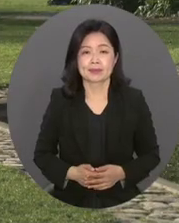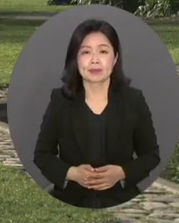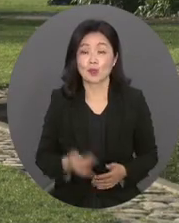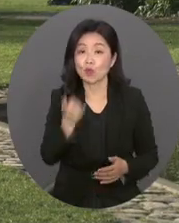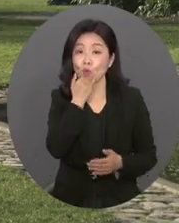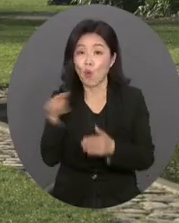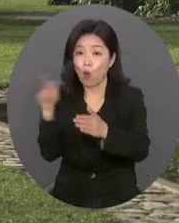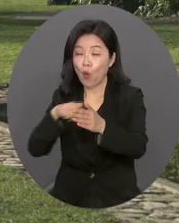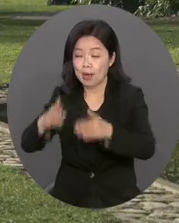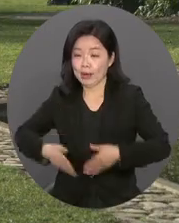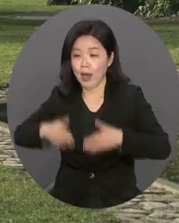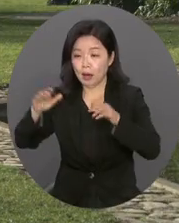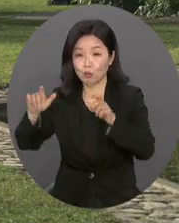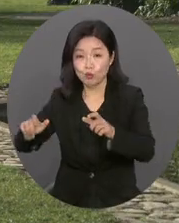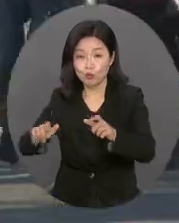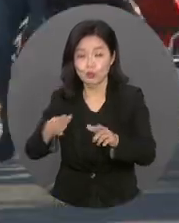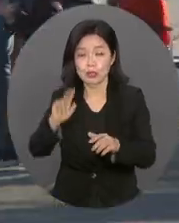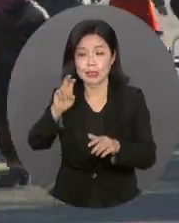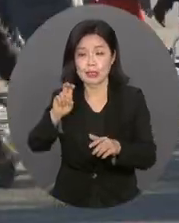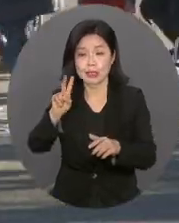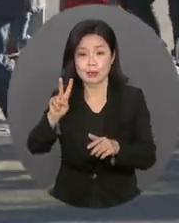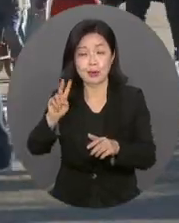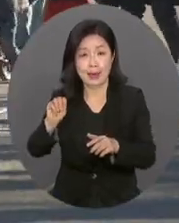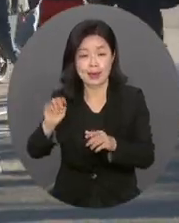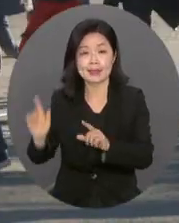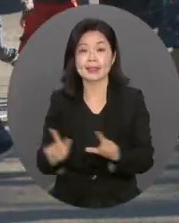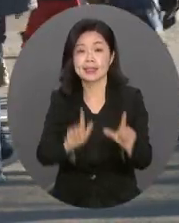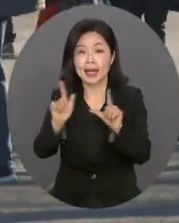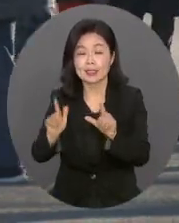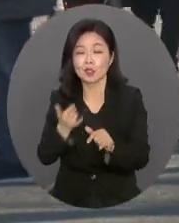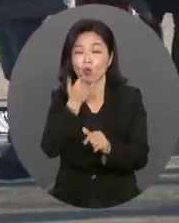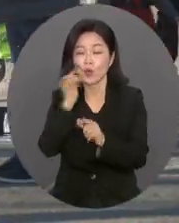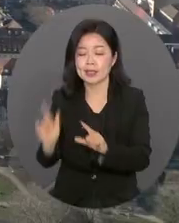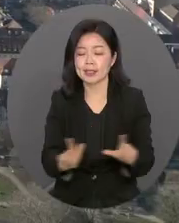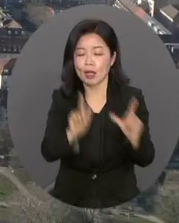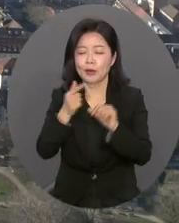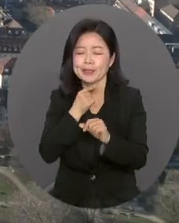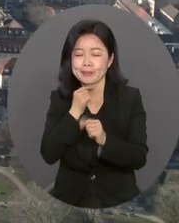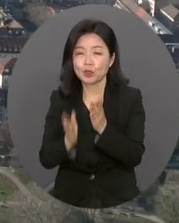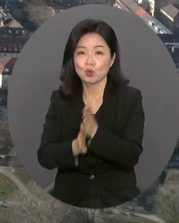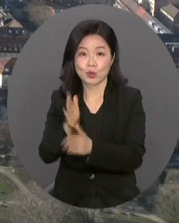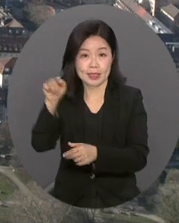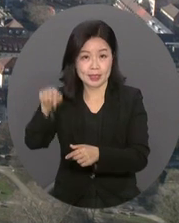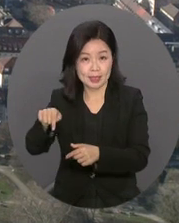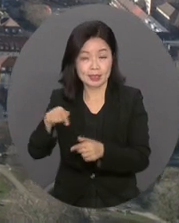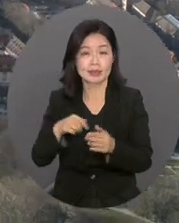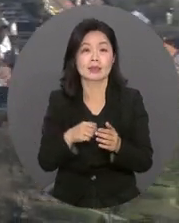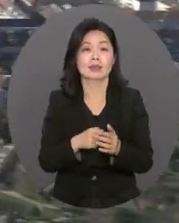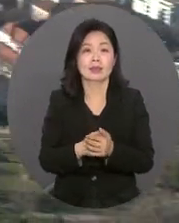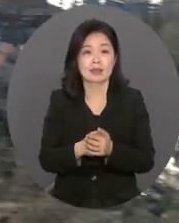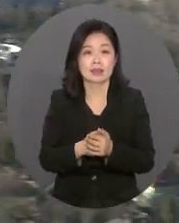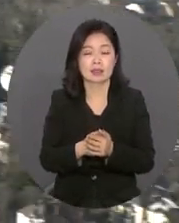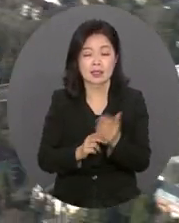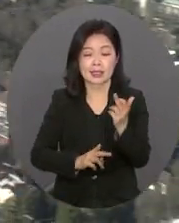독일 남부 인구 28만의 프라이부르크는 독일인들이 가장 살고 싶어하는 도시입니다. 슐러스베르크산 정상